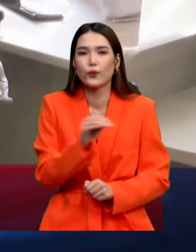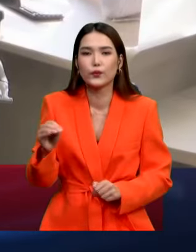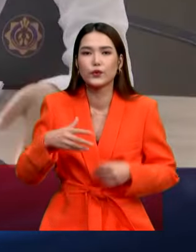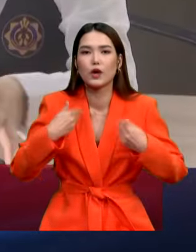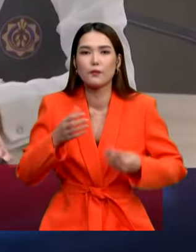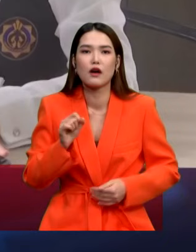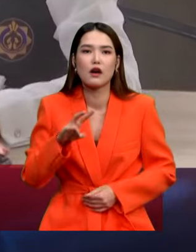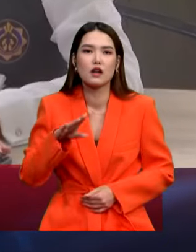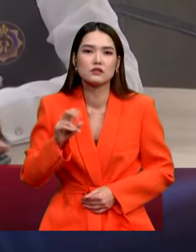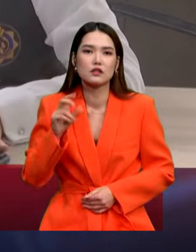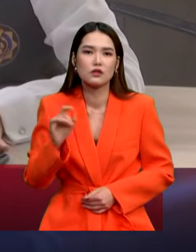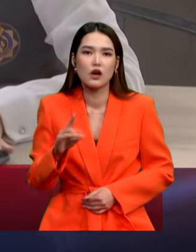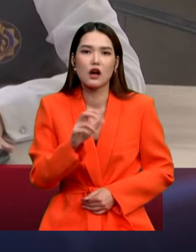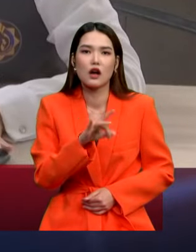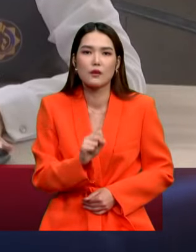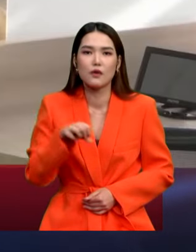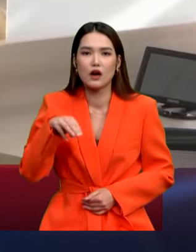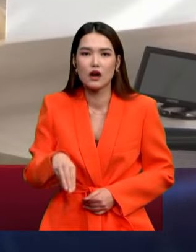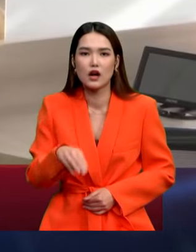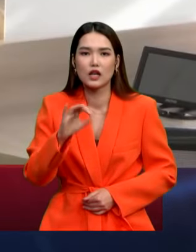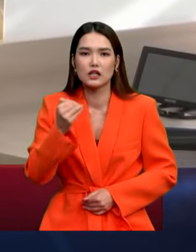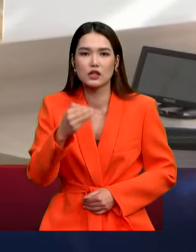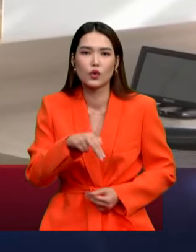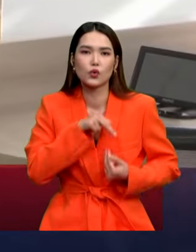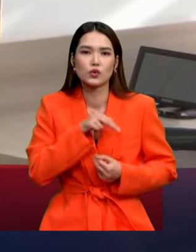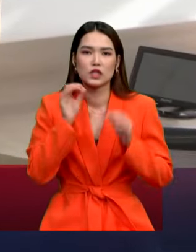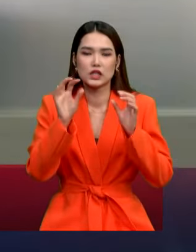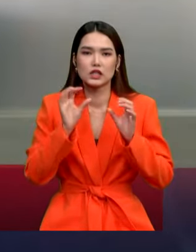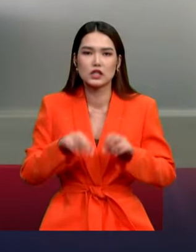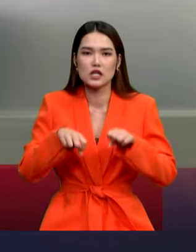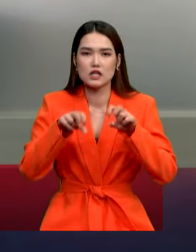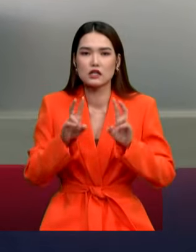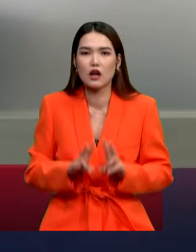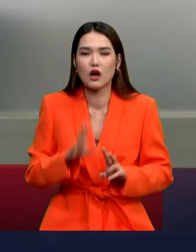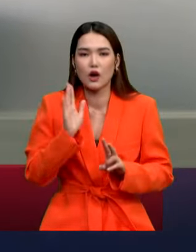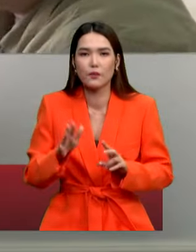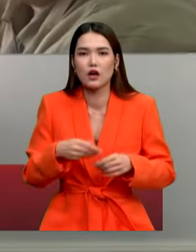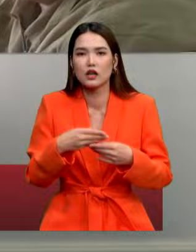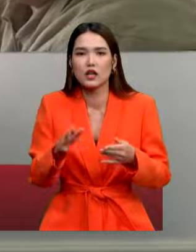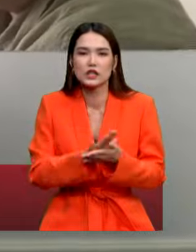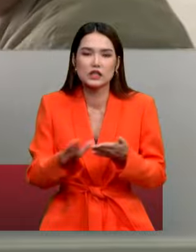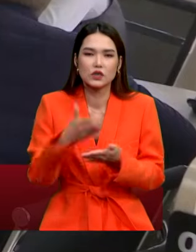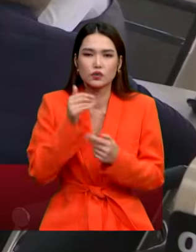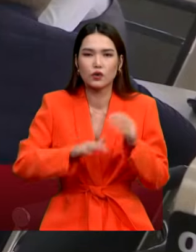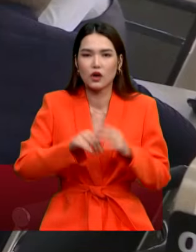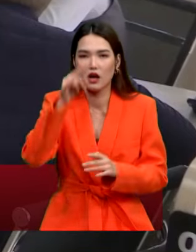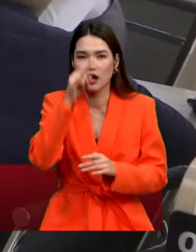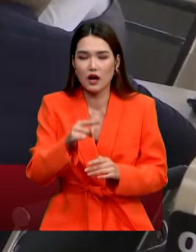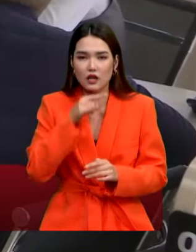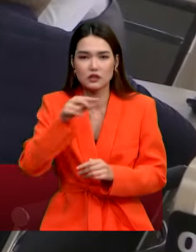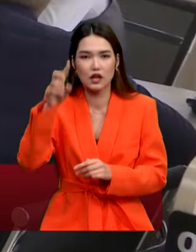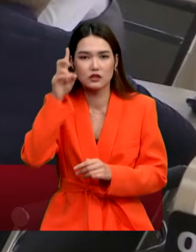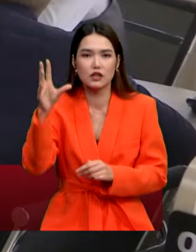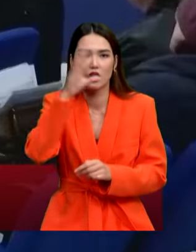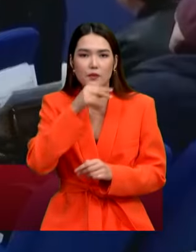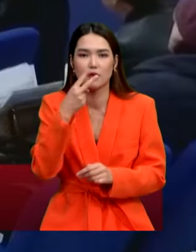По словам Армана Тлеукенова, инициированный их службой закон был специально разработан для выявления нечистых на руку казахстанцев. Чиновники